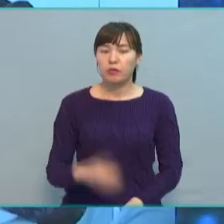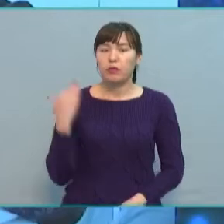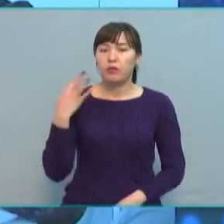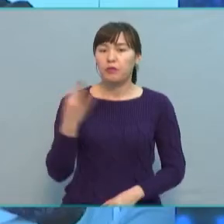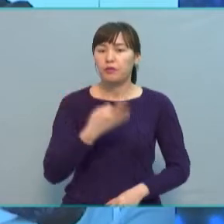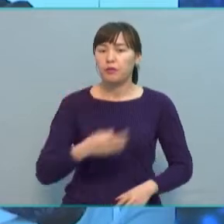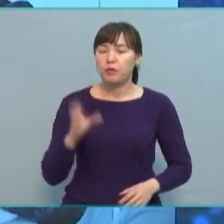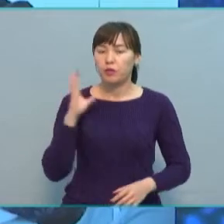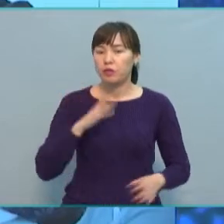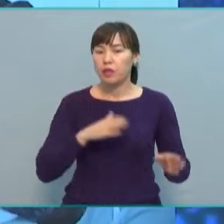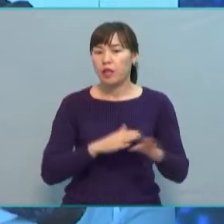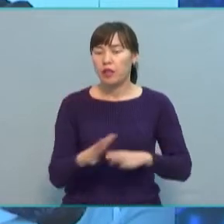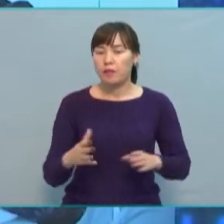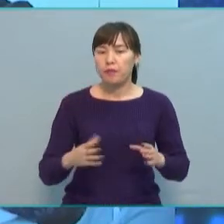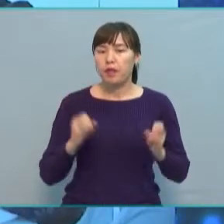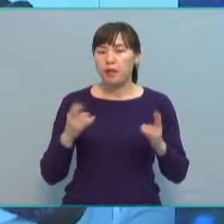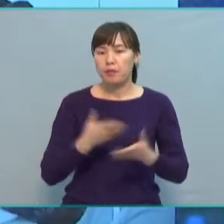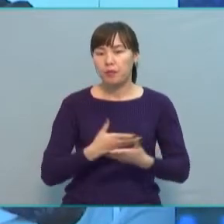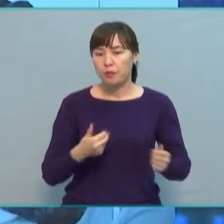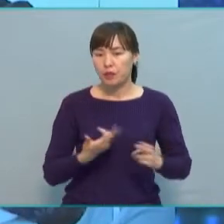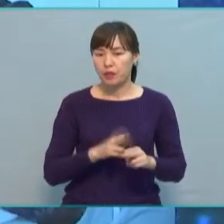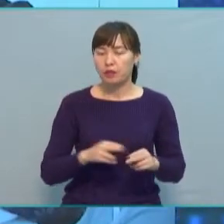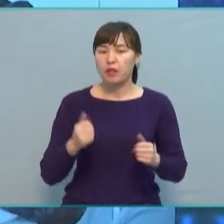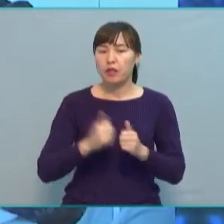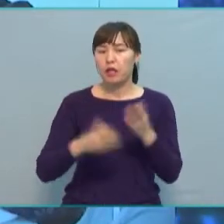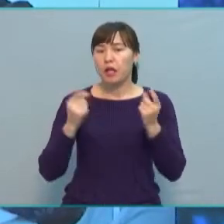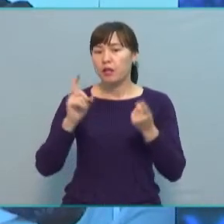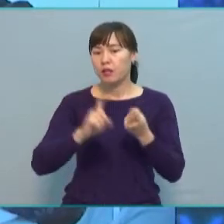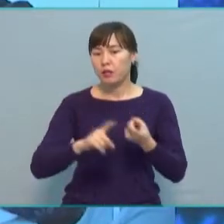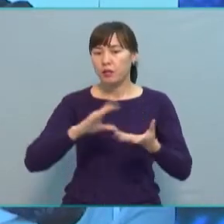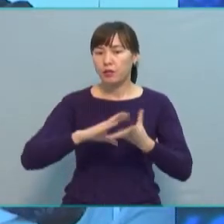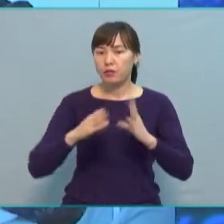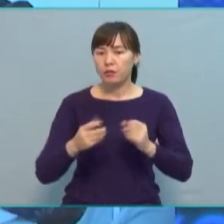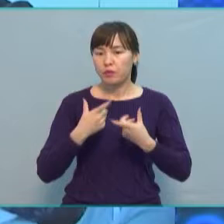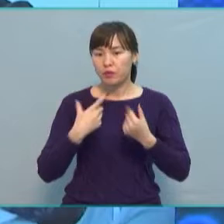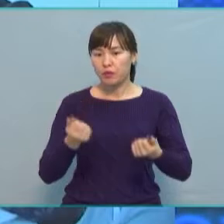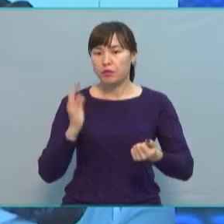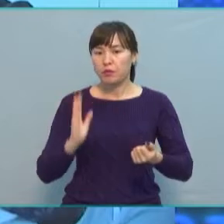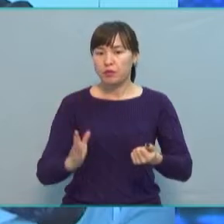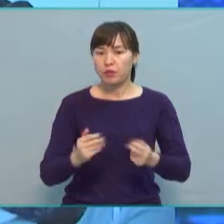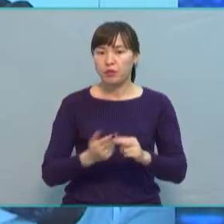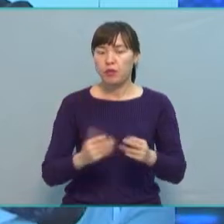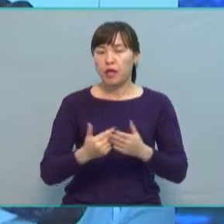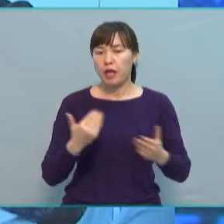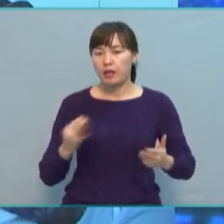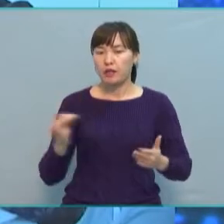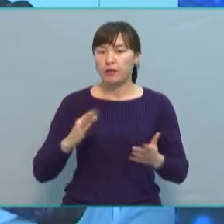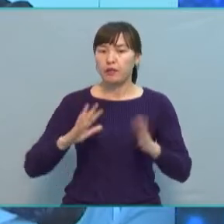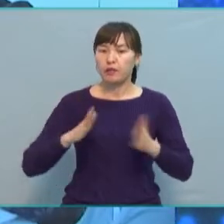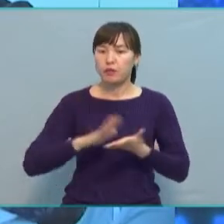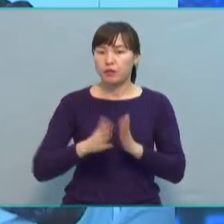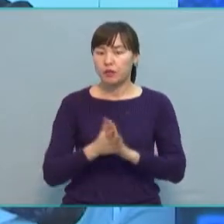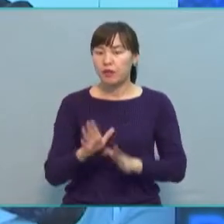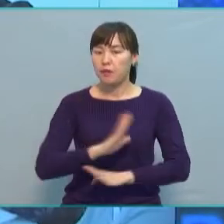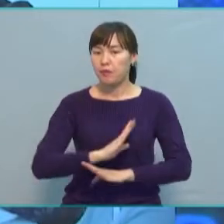Түркістан облысында су тасқыннан келер қауіп жоқ. Бұл күнделікті мониторинг қорытындысында мәлім болған ақпарат. Алдын алу және келеңсіз